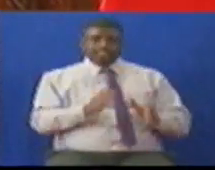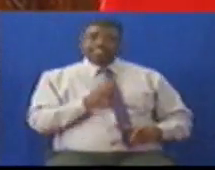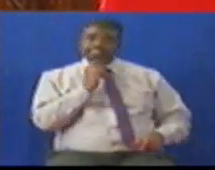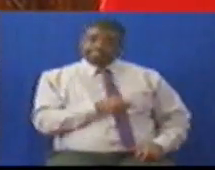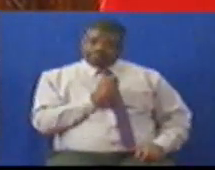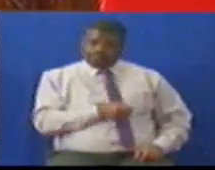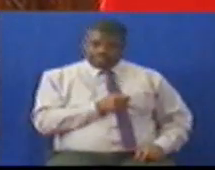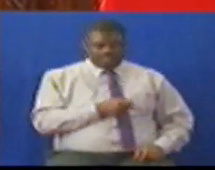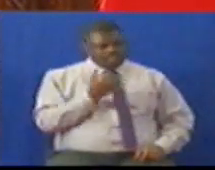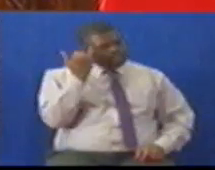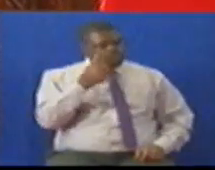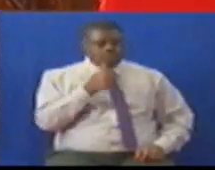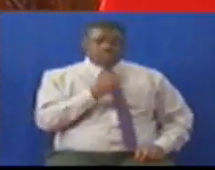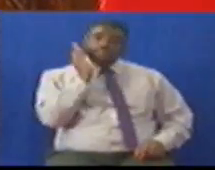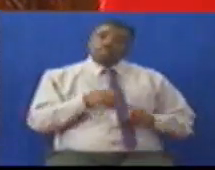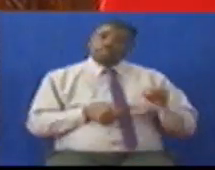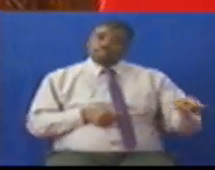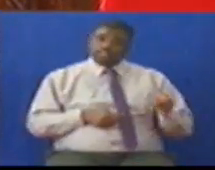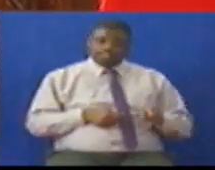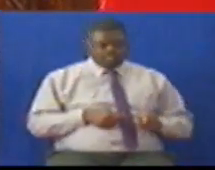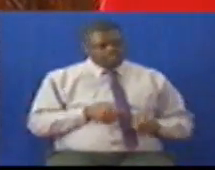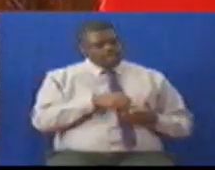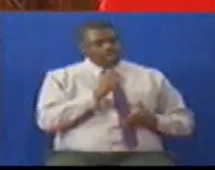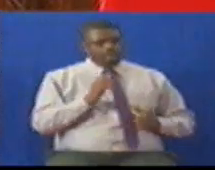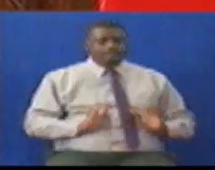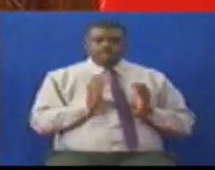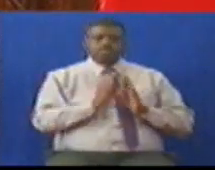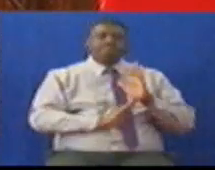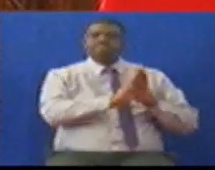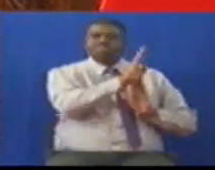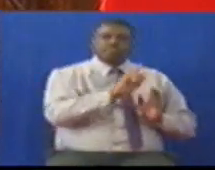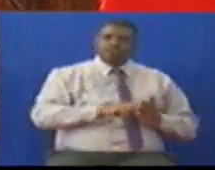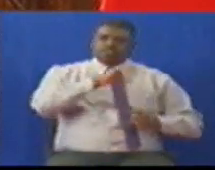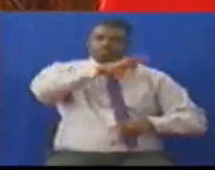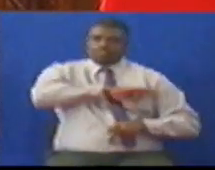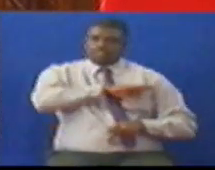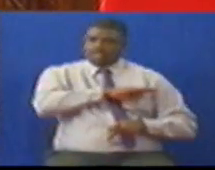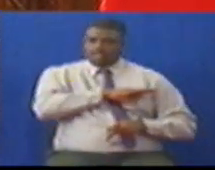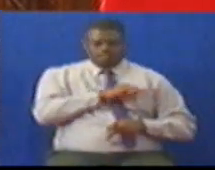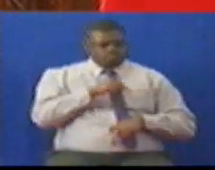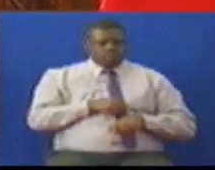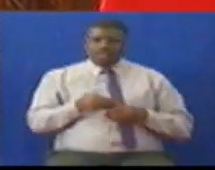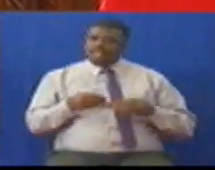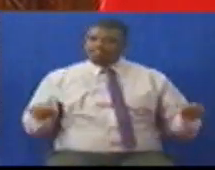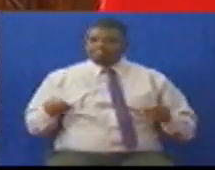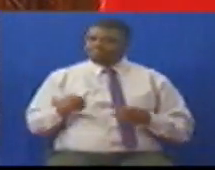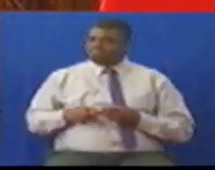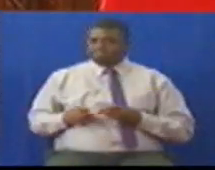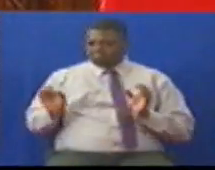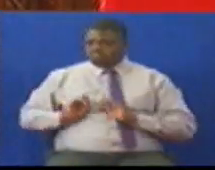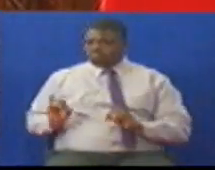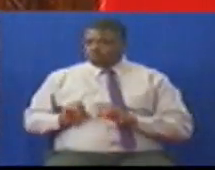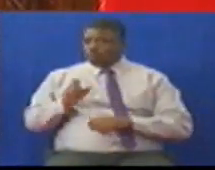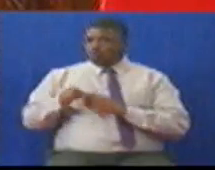upinzani inaishauri serikali kwamba kutokana na kupanda kwa gharama za maisha na mishahara ya watumishi kutopandishwa kwa muda mrefu, watumishi wa